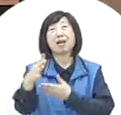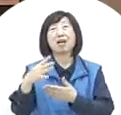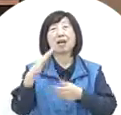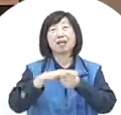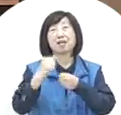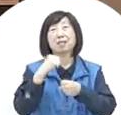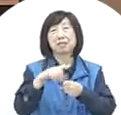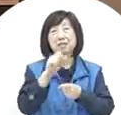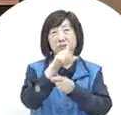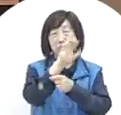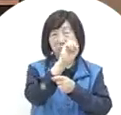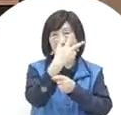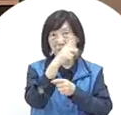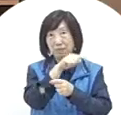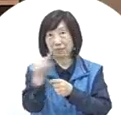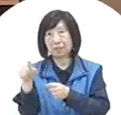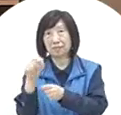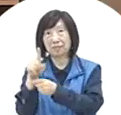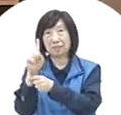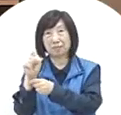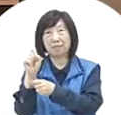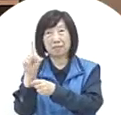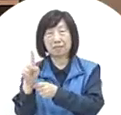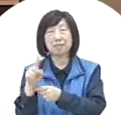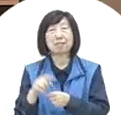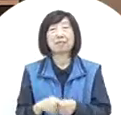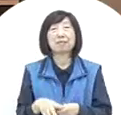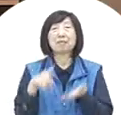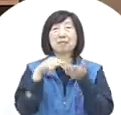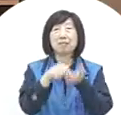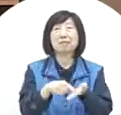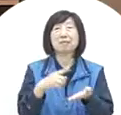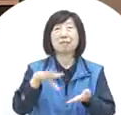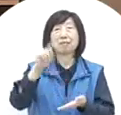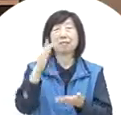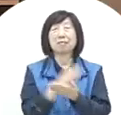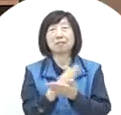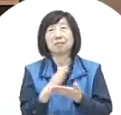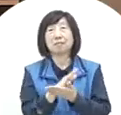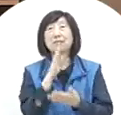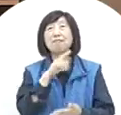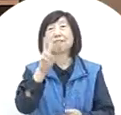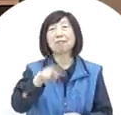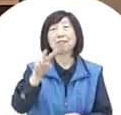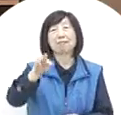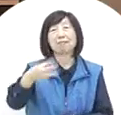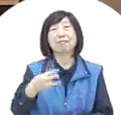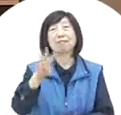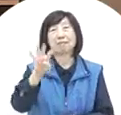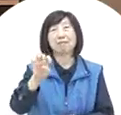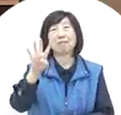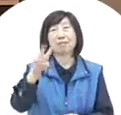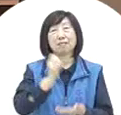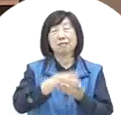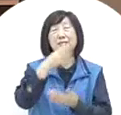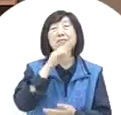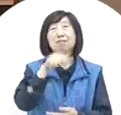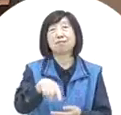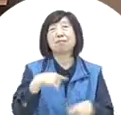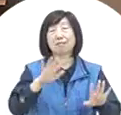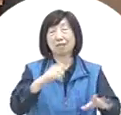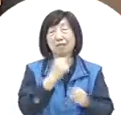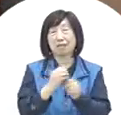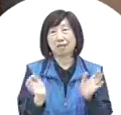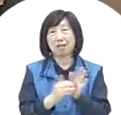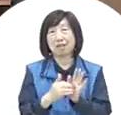们107年到111年申请出评的有高达2344栋，我们完成我们的